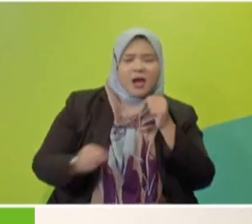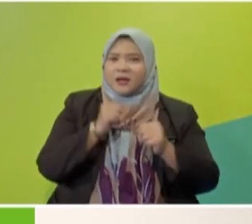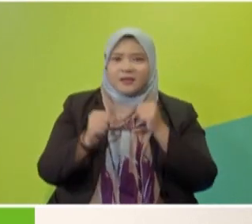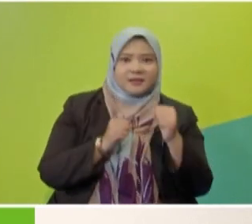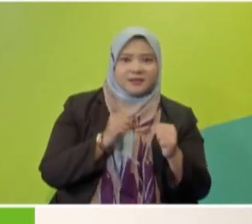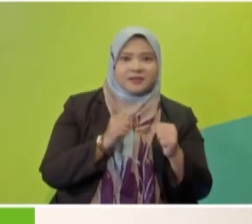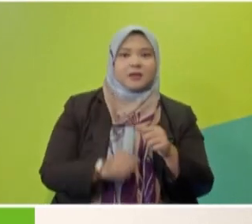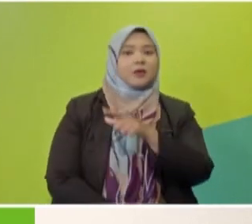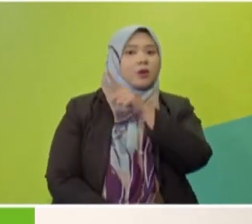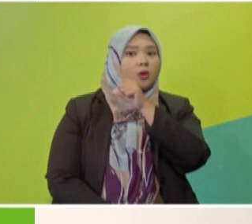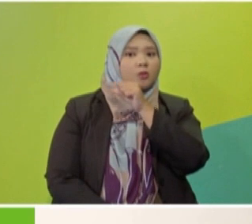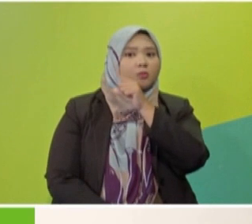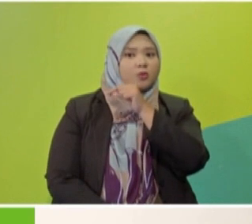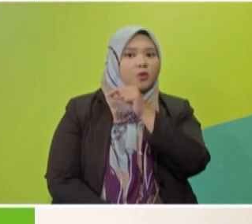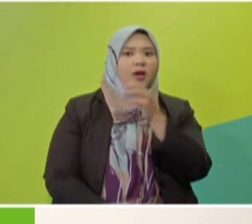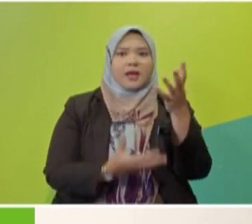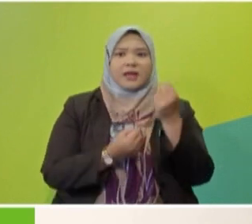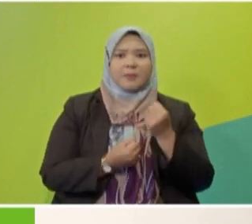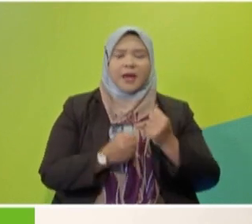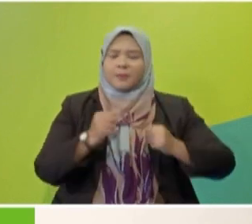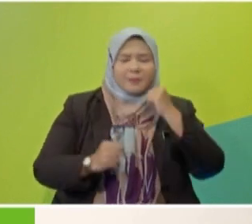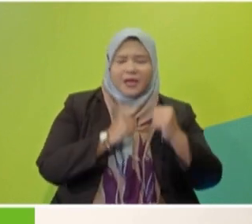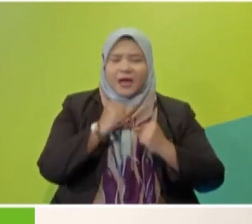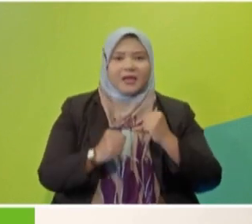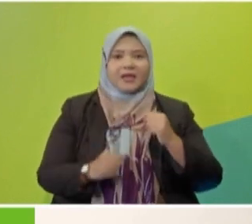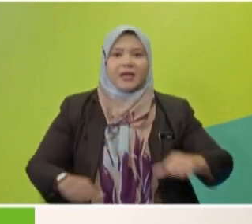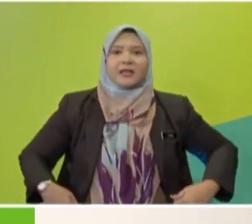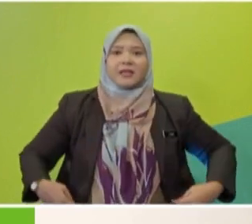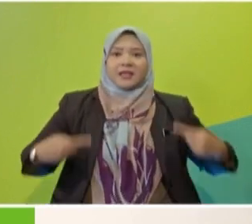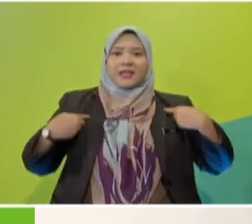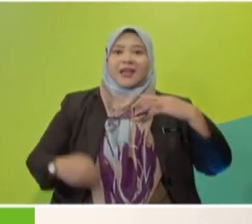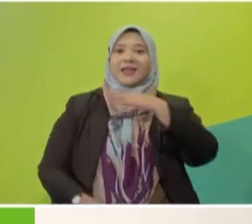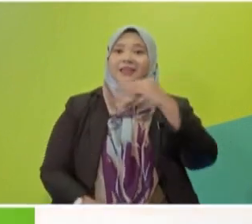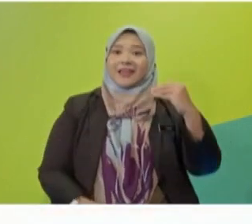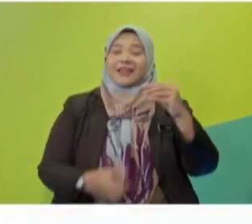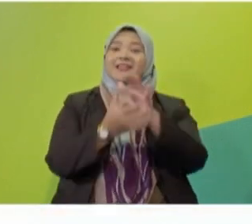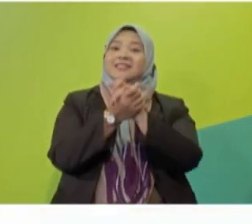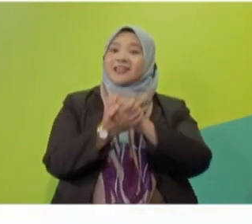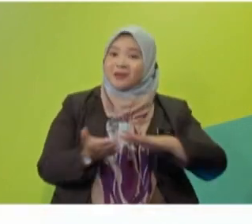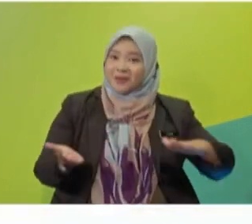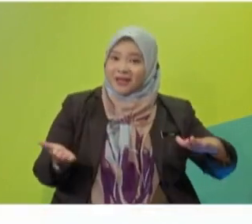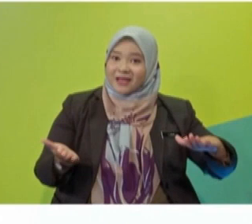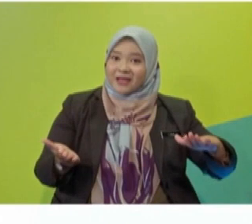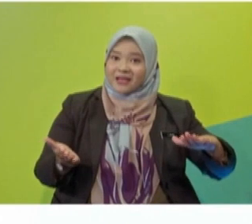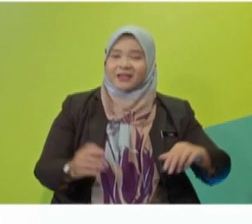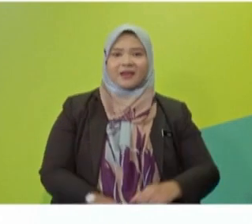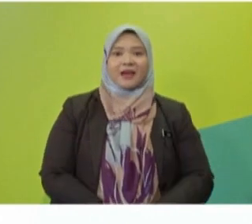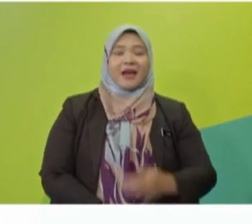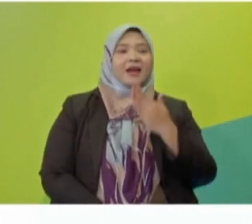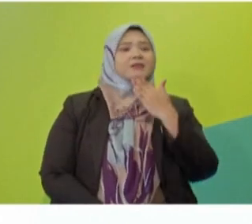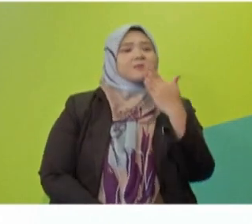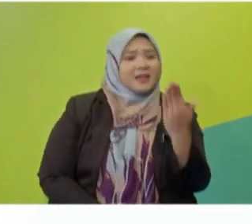Burung merpati dapat melarikan diri dan terselamat. Terima kasih